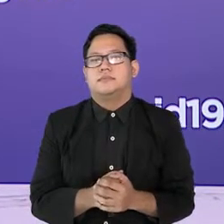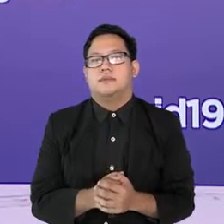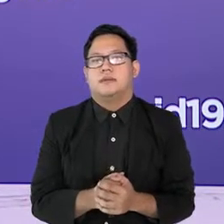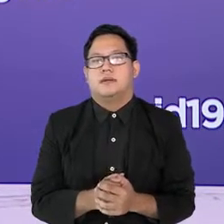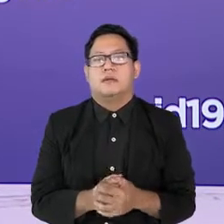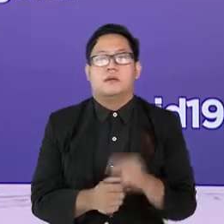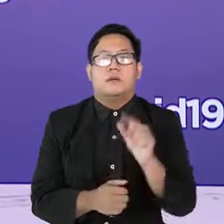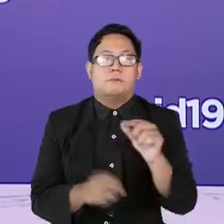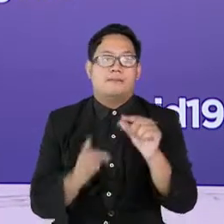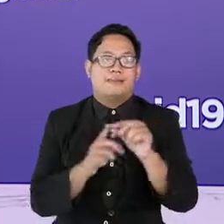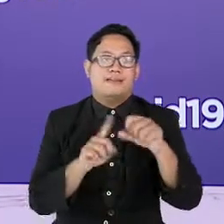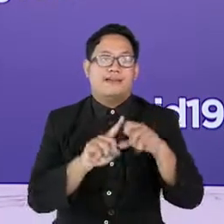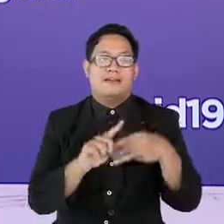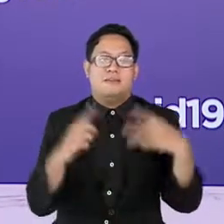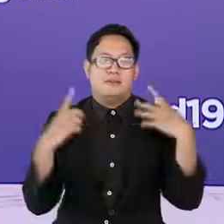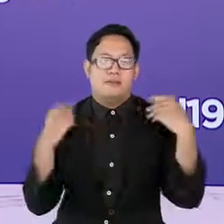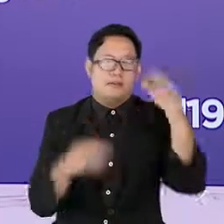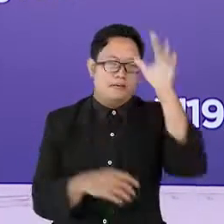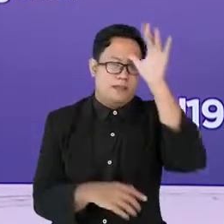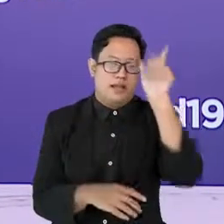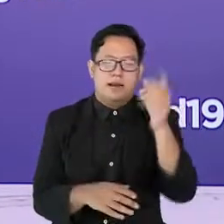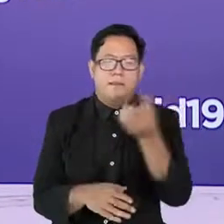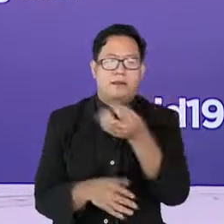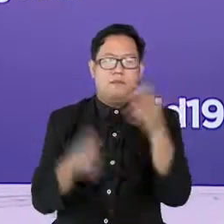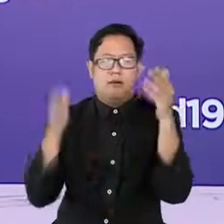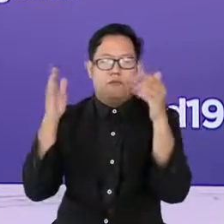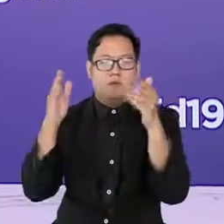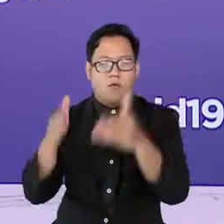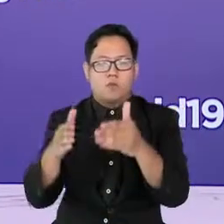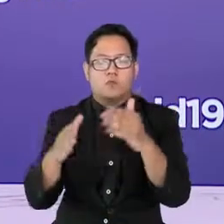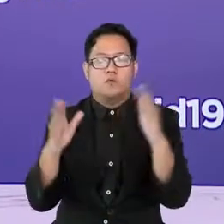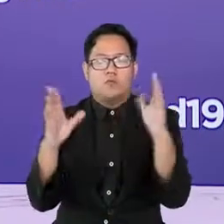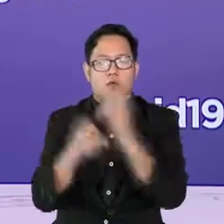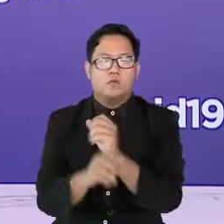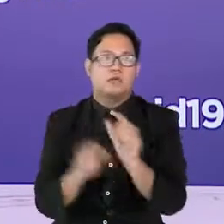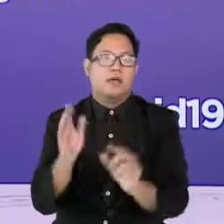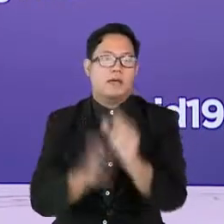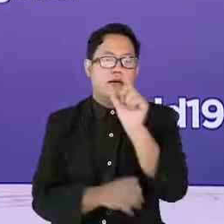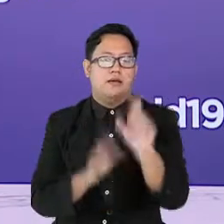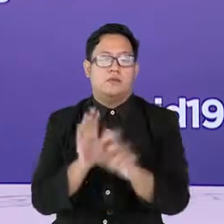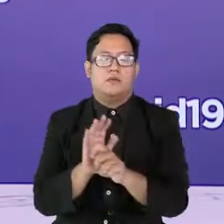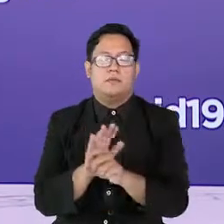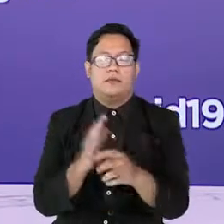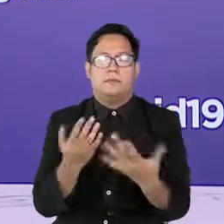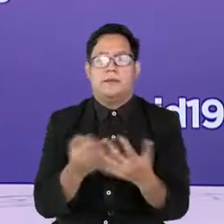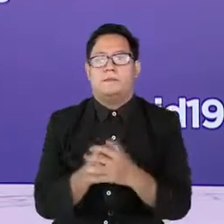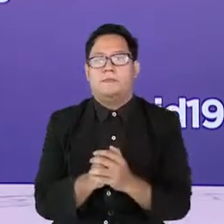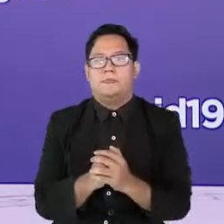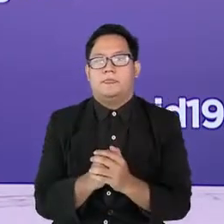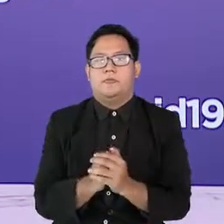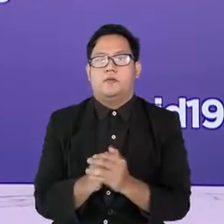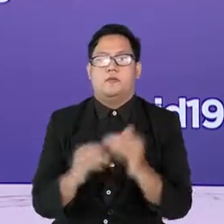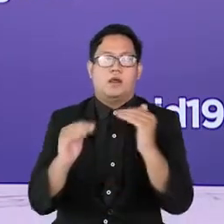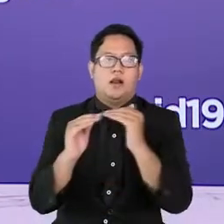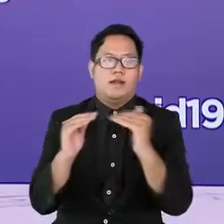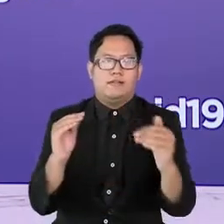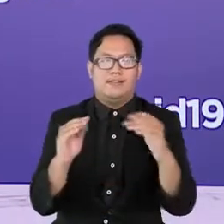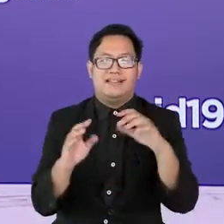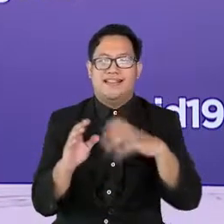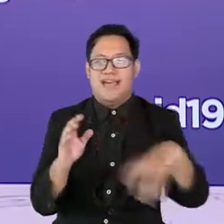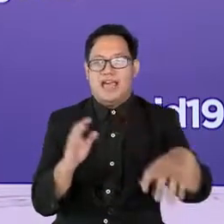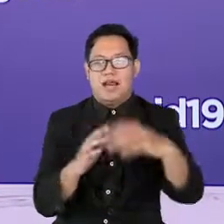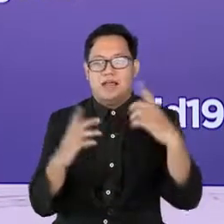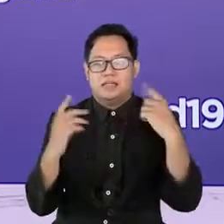jawa-bali terdapat beberapa Fokus utama seperti evaluasi leveling daerah untuk wilayah di luar jawa-bali